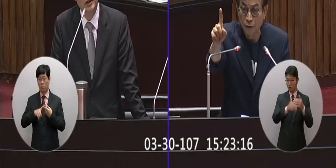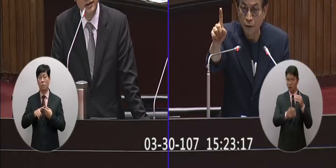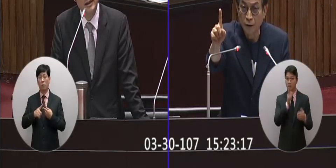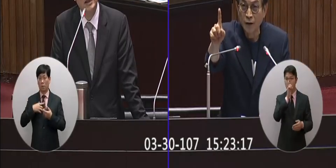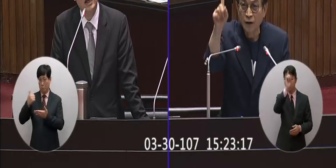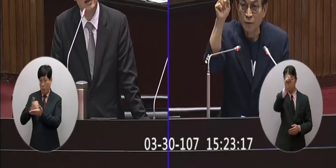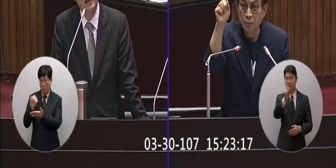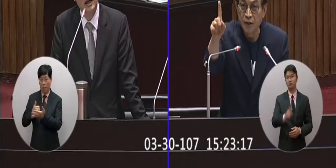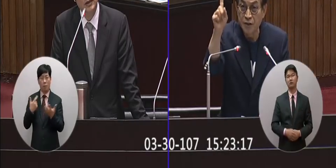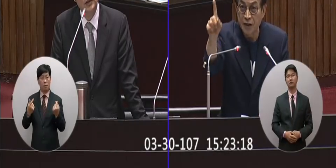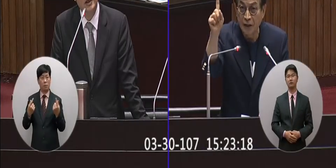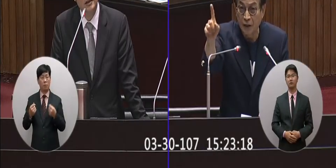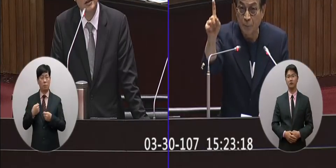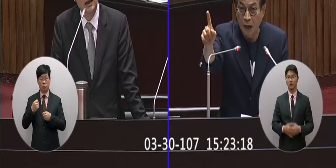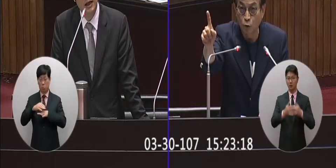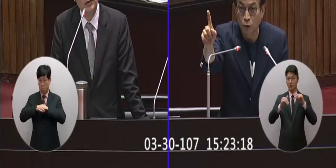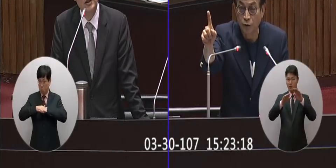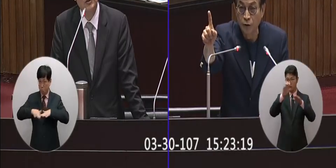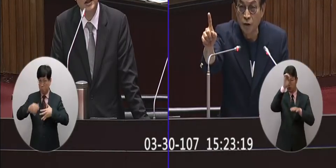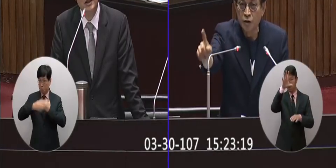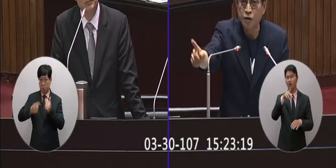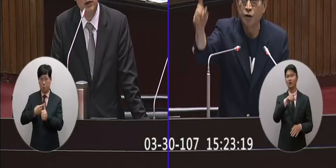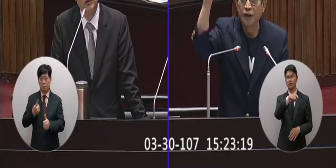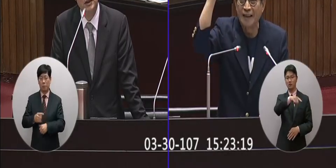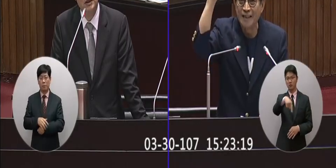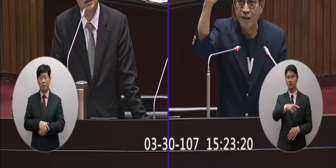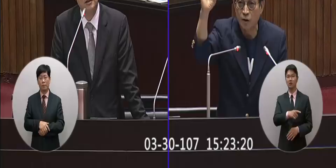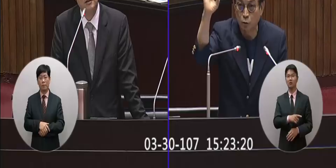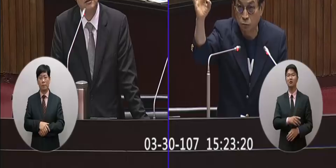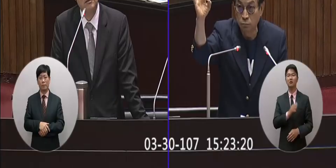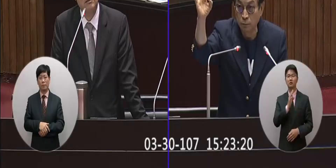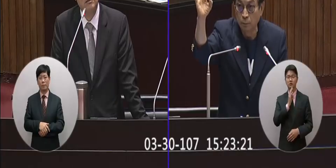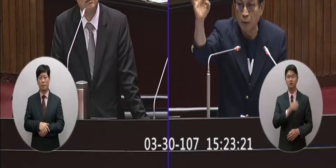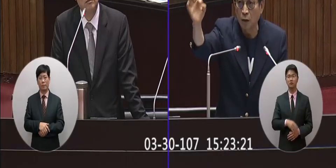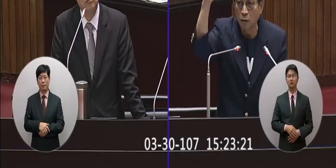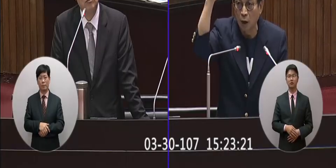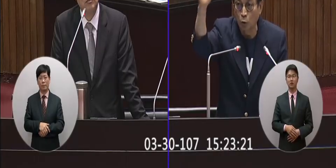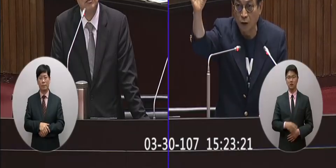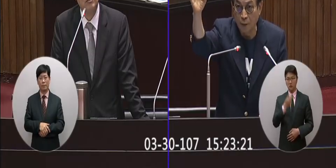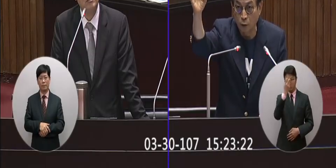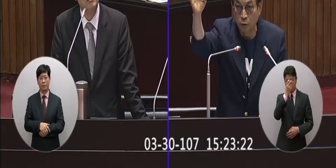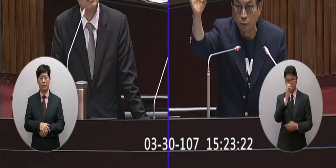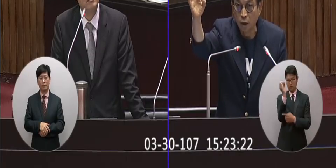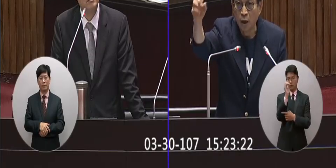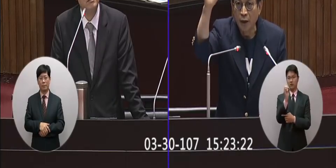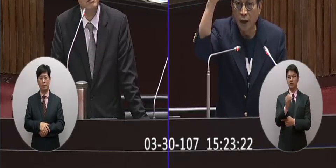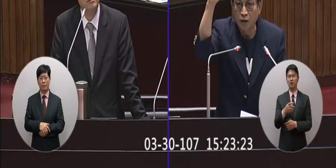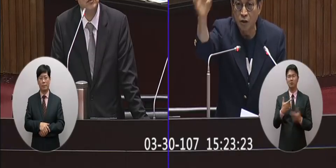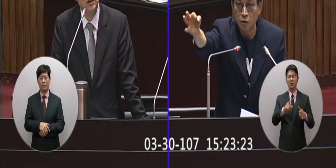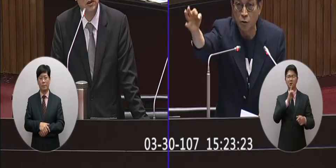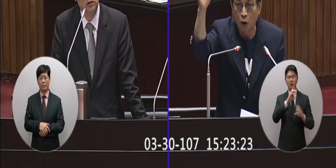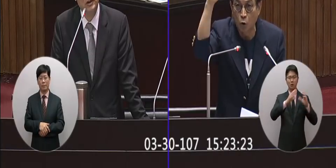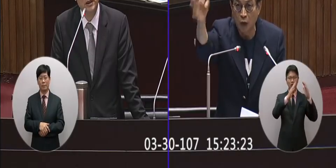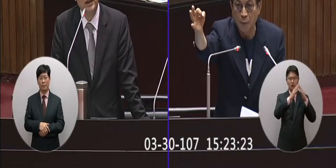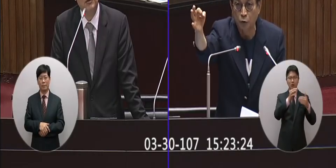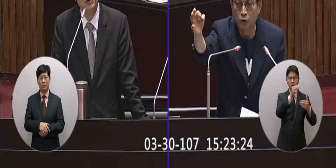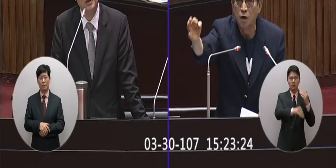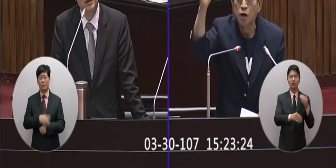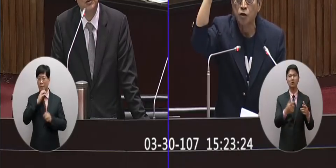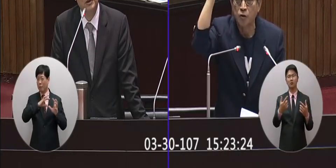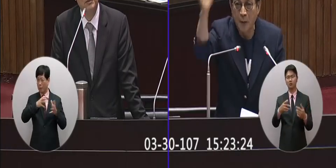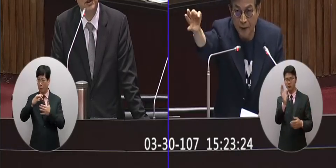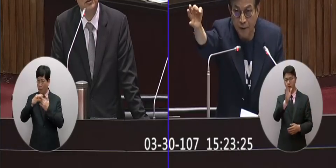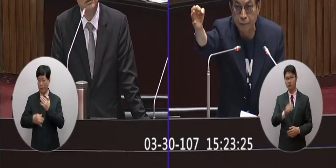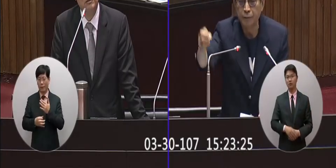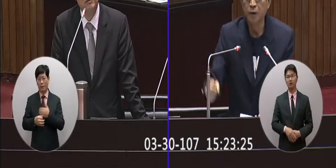个， 进口也是一样， 民进党的标准， 安全的唯一的标准 是零检出。不要跟我讲国家标准，那个陈时中讲 国 家标